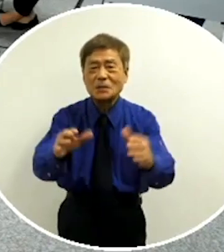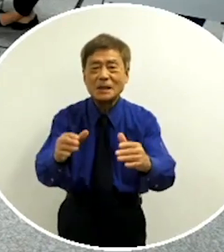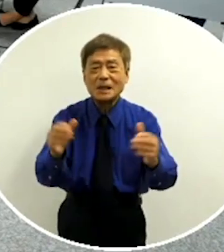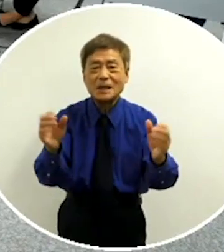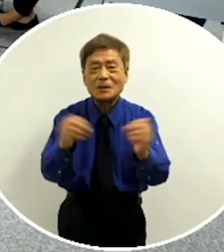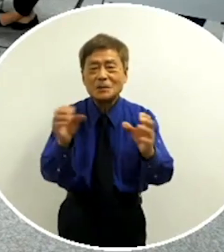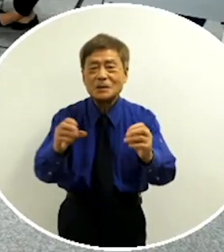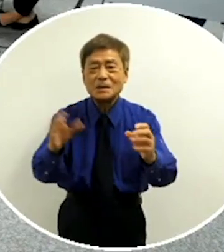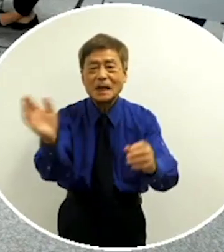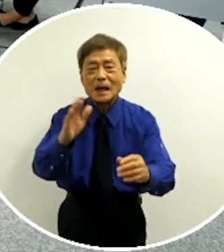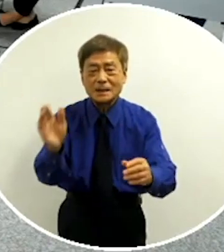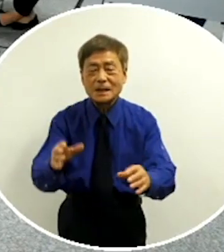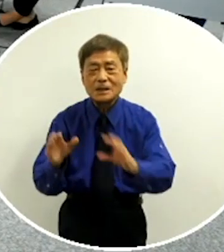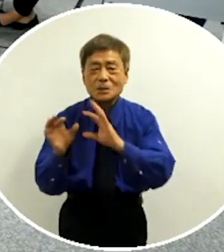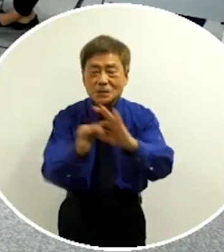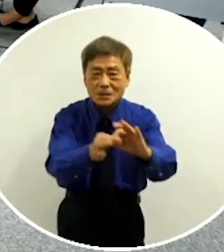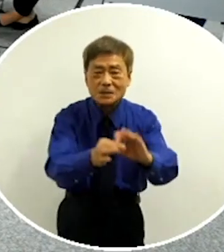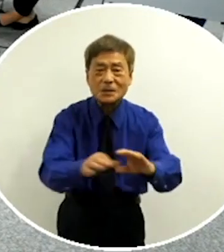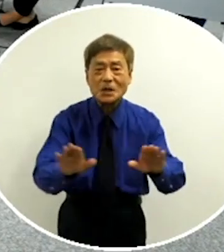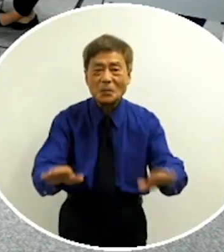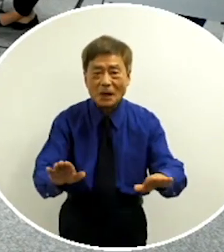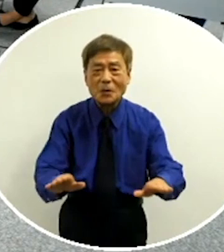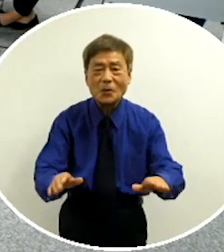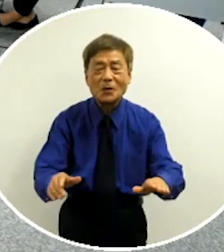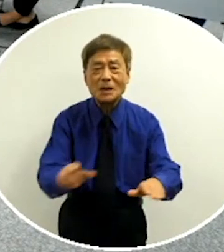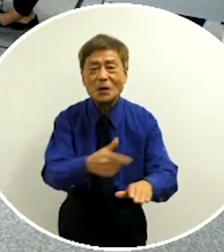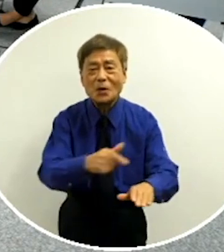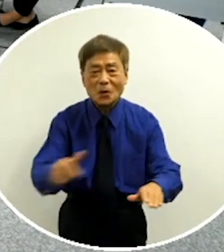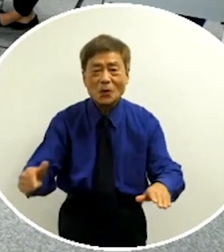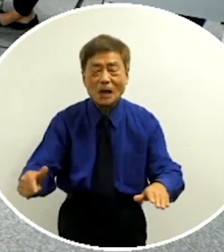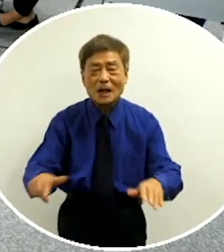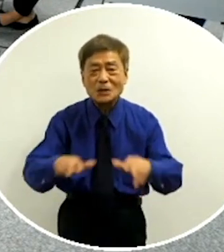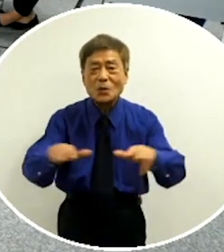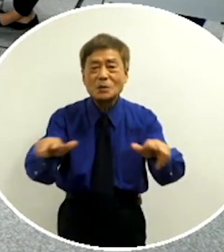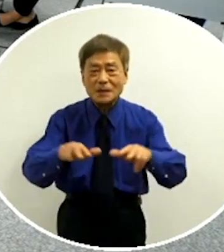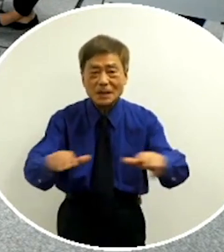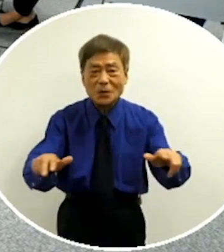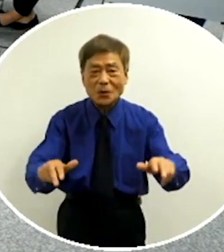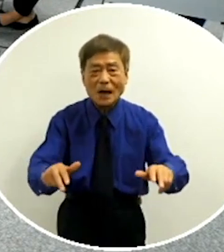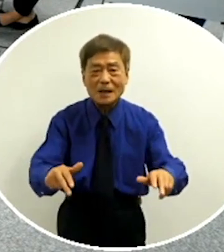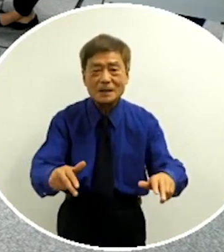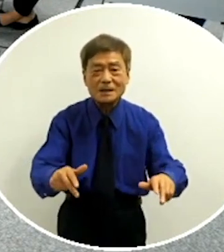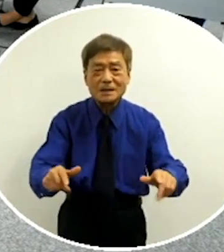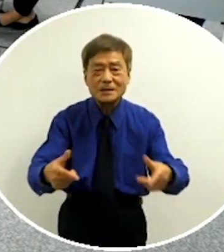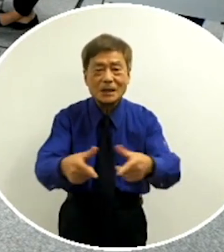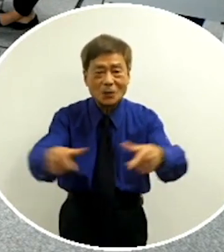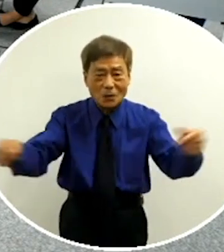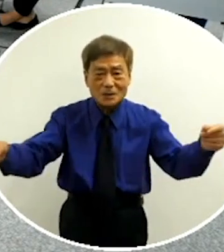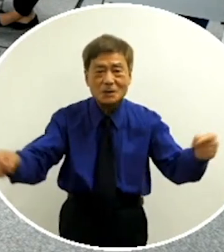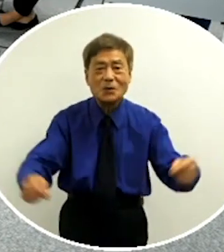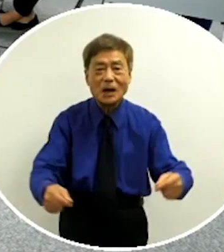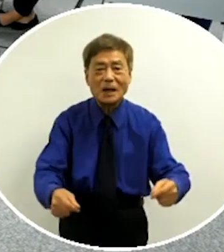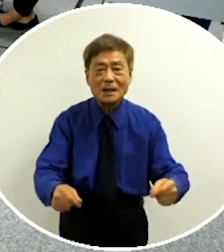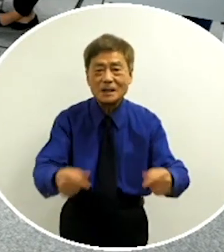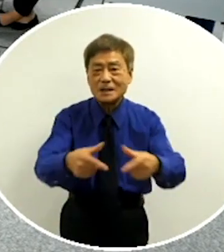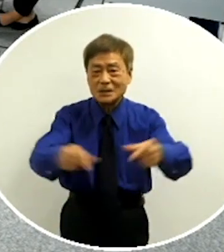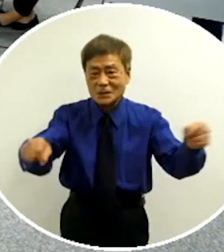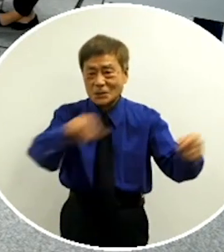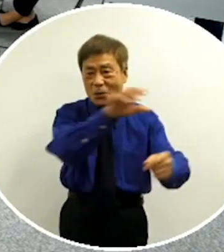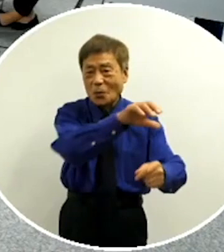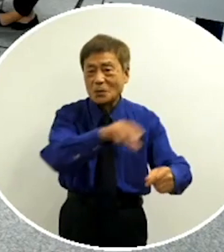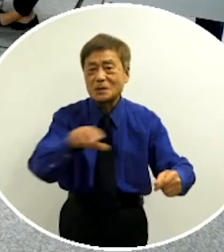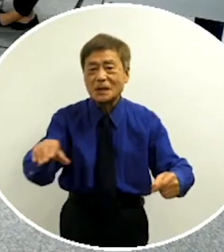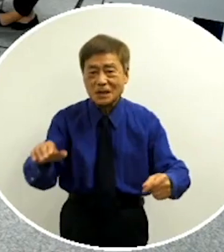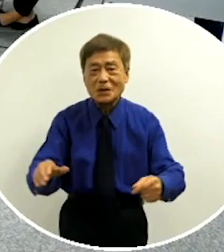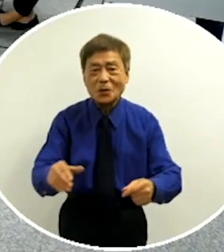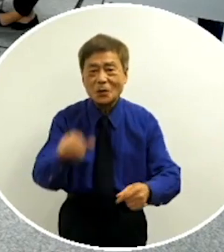ですねあるいは予算情報なんて言うと少しハードルが高いと思うのであれば例えば山林ゲームなんかを見て